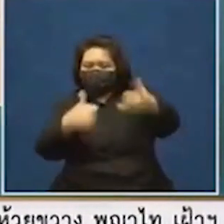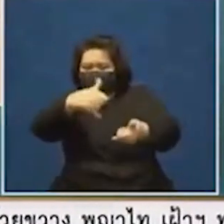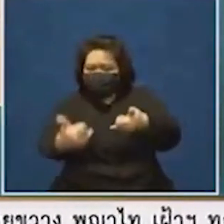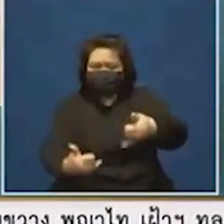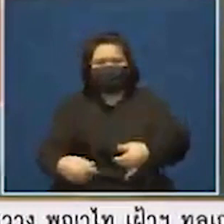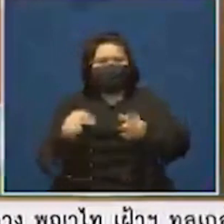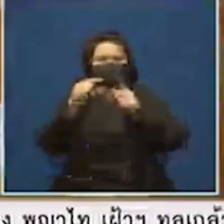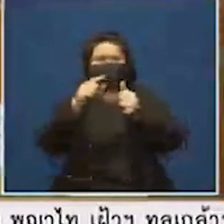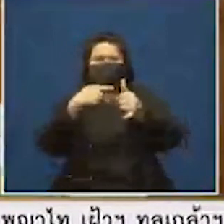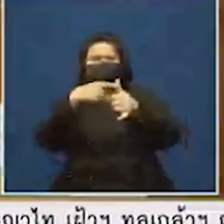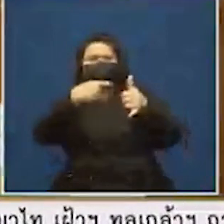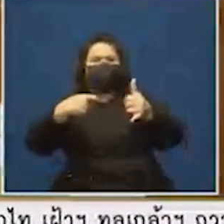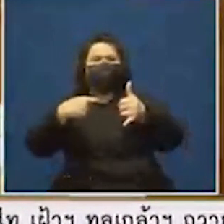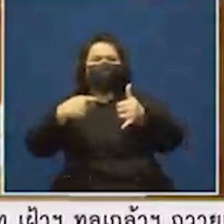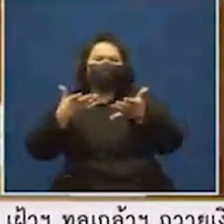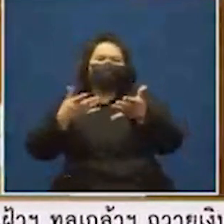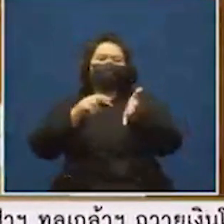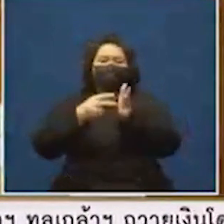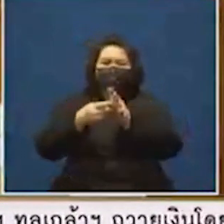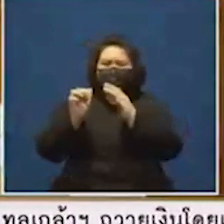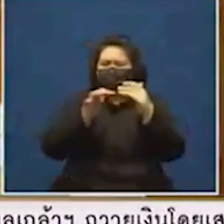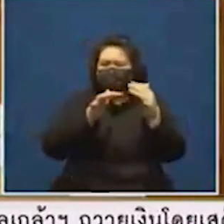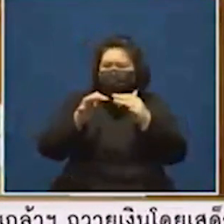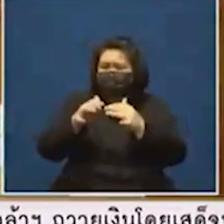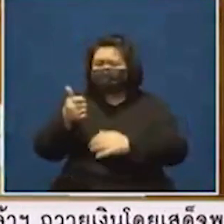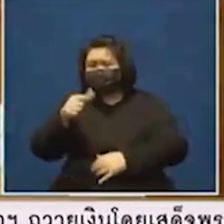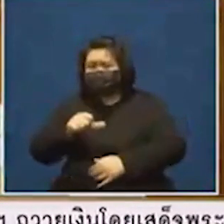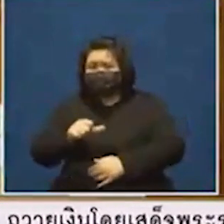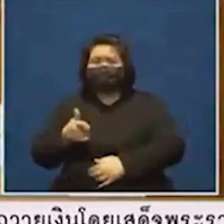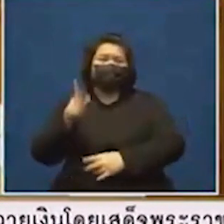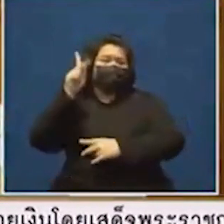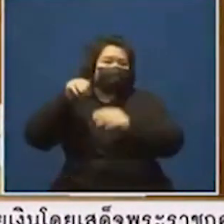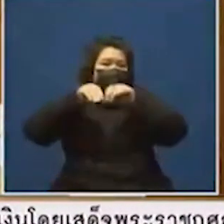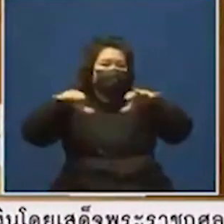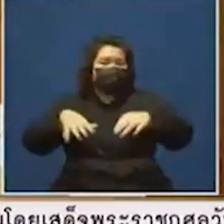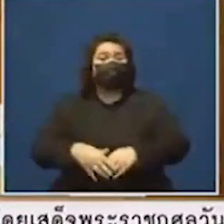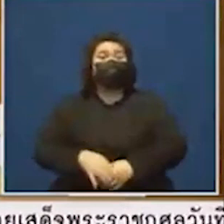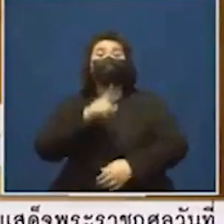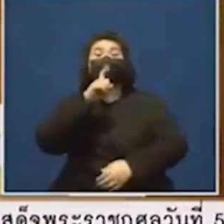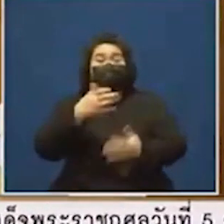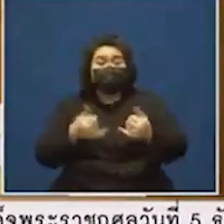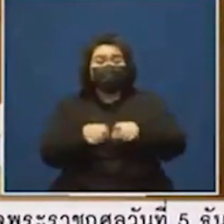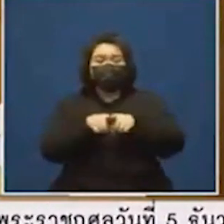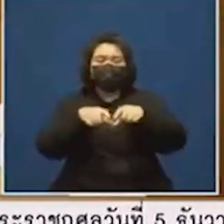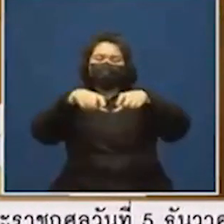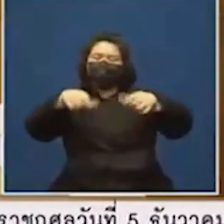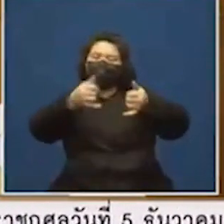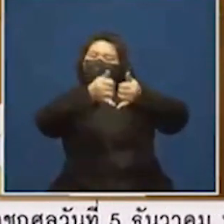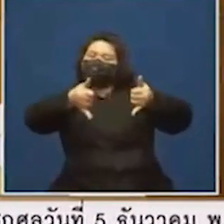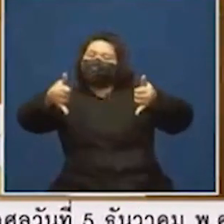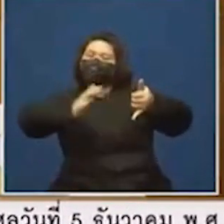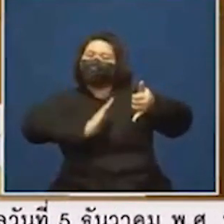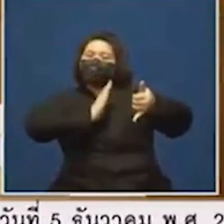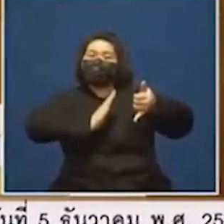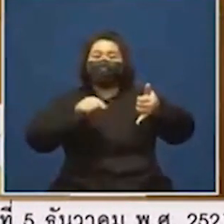คำผวี้มกวใชในสภาหรอเปล่าอไมใช่ทางสอหอเปลา ผมไมเข้าใจเพราวนนี้ ท่านวผมมีนงร้าน ผมไมนั่อยู่เปหัว